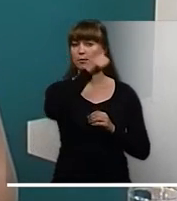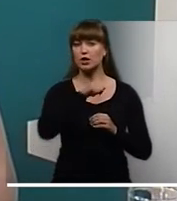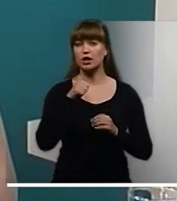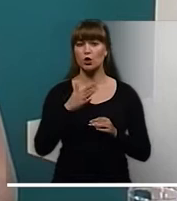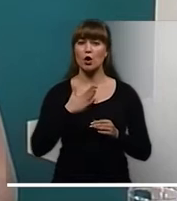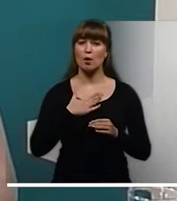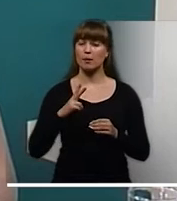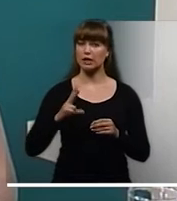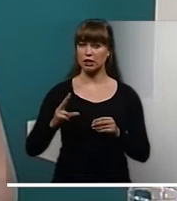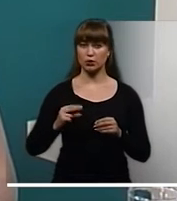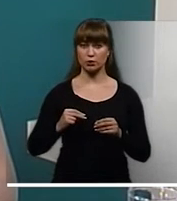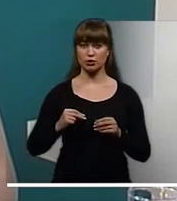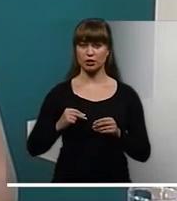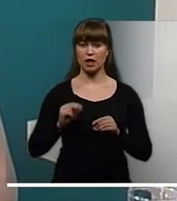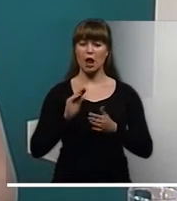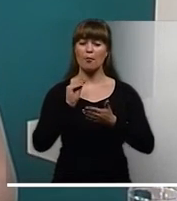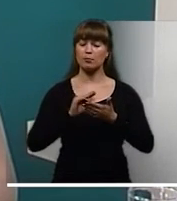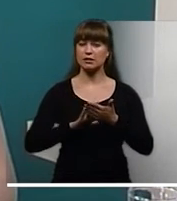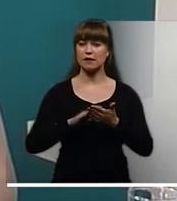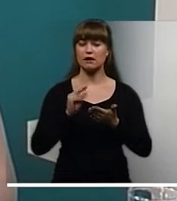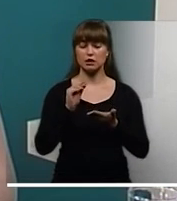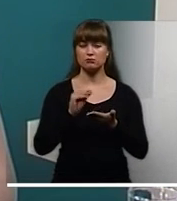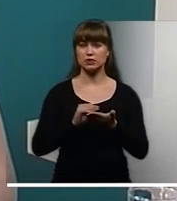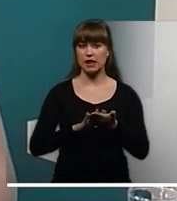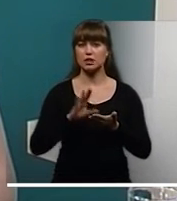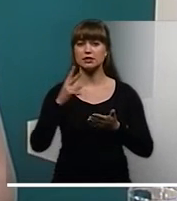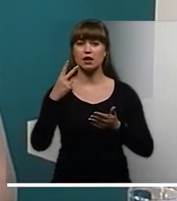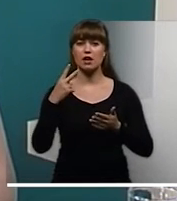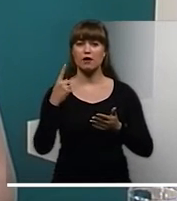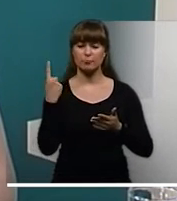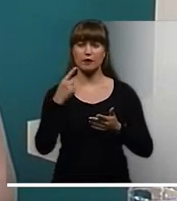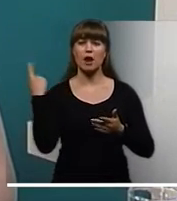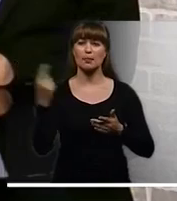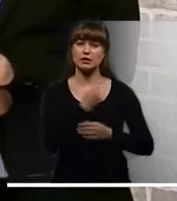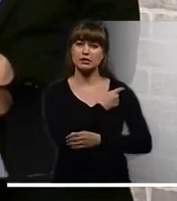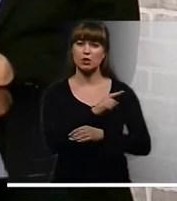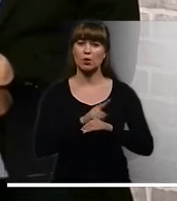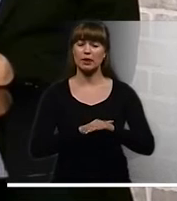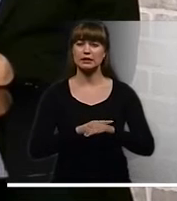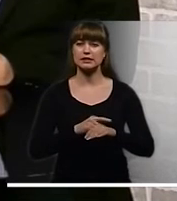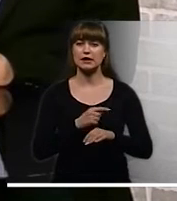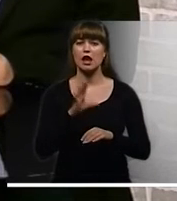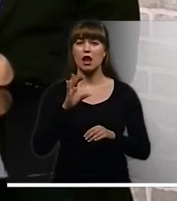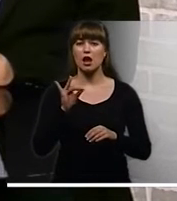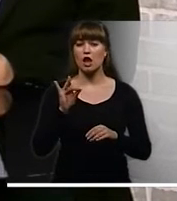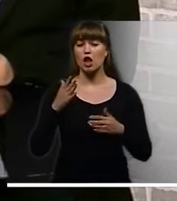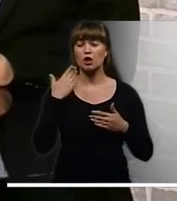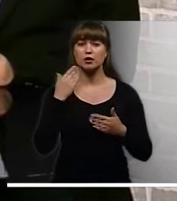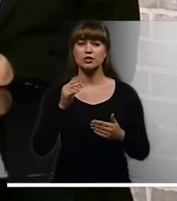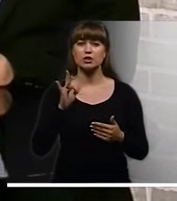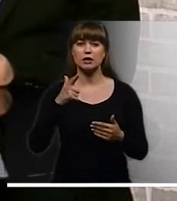году моей дочери поставили диагноз, у нас первый областной, ну, подтвердили его,